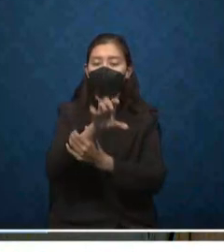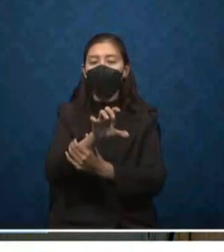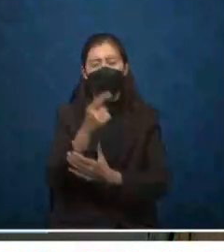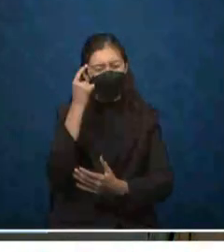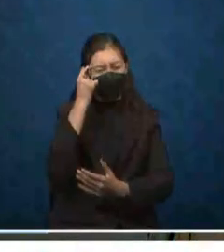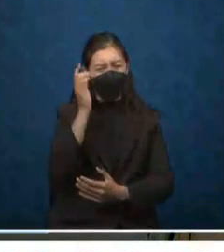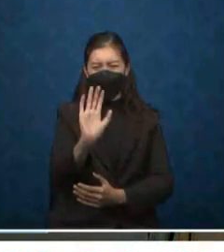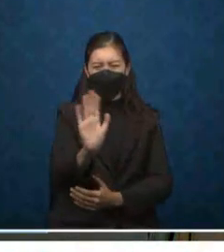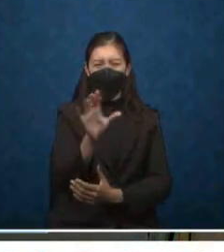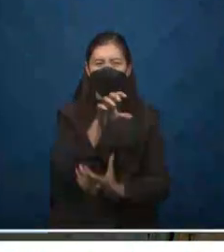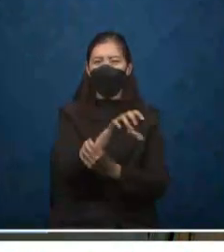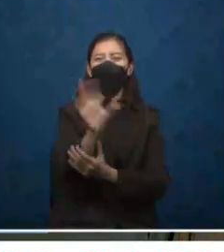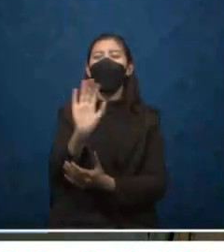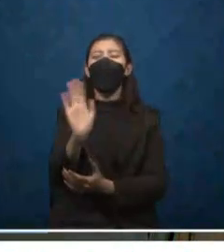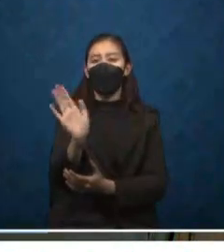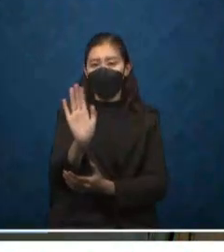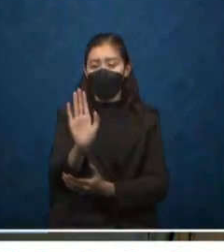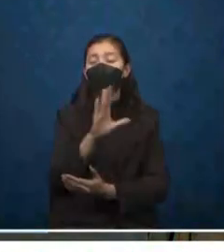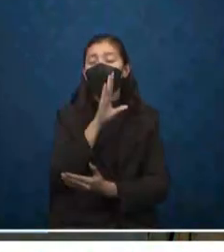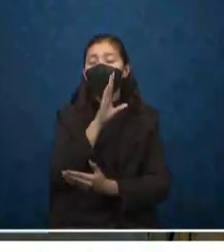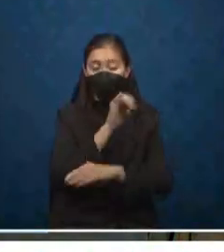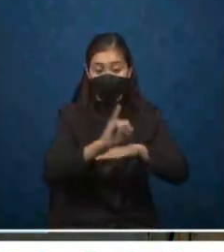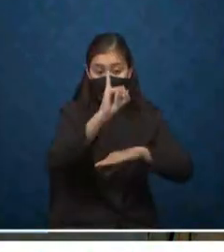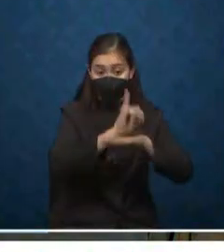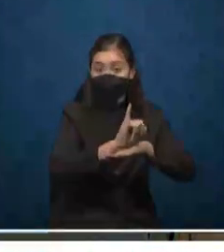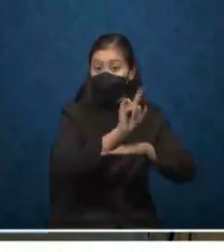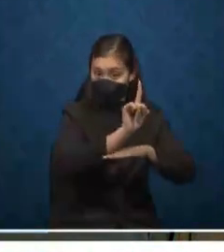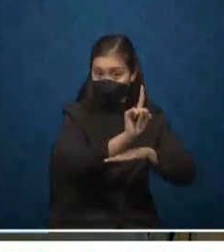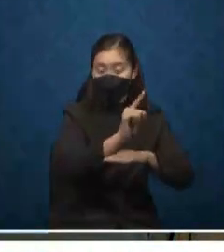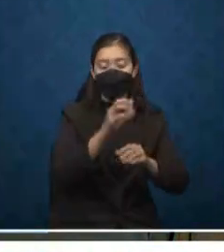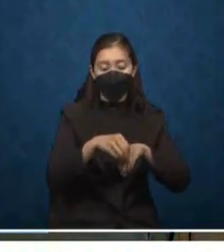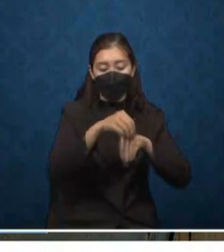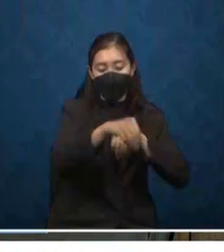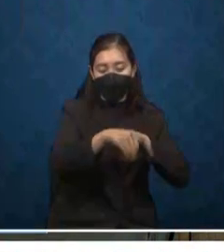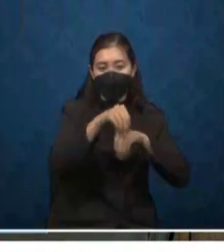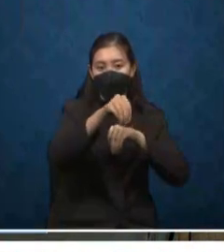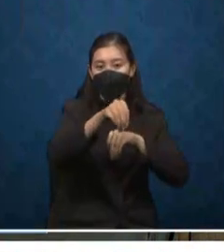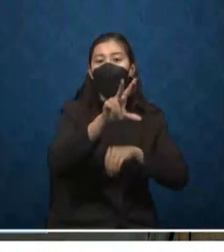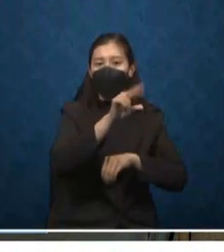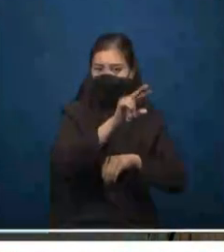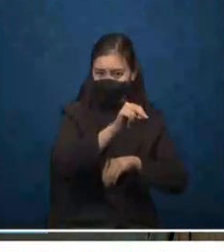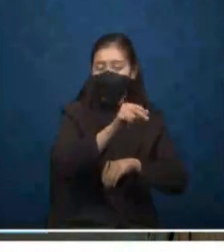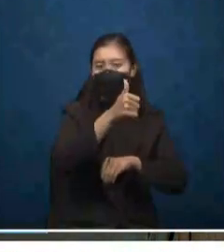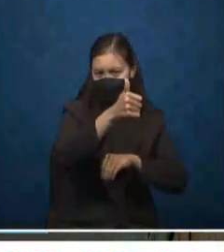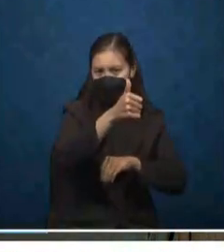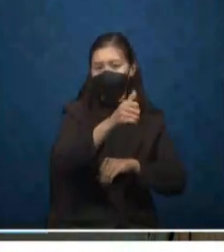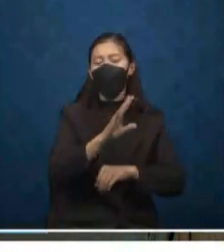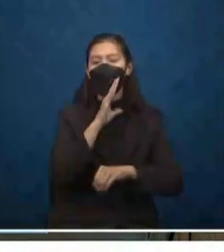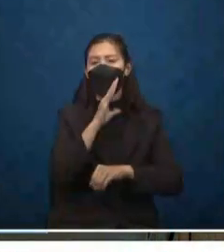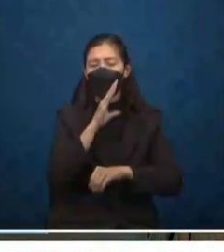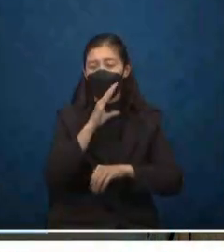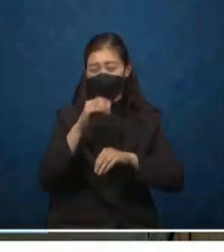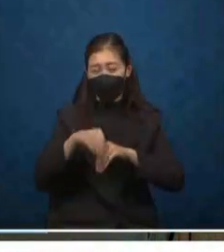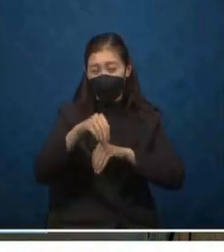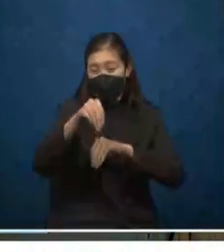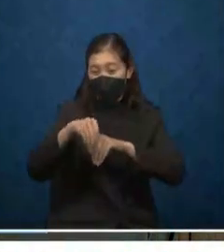าไม้บอกว่าปลูกสัก30ต้นต่อไร่ก็เพียงพอแล้วเพราะว่าเมื่อต้นไม้ปลูกไปนั้นเนี่ยมันจะเบียดกันถ้าหากว่าปล่อยให้มันเบียดกัน